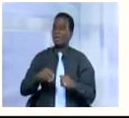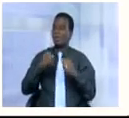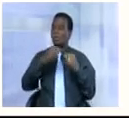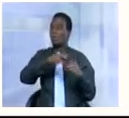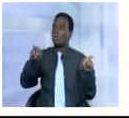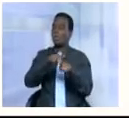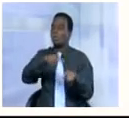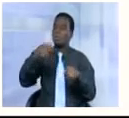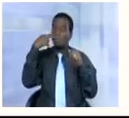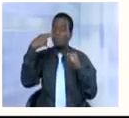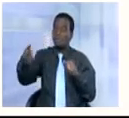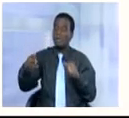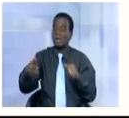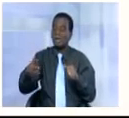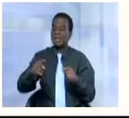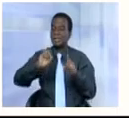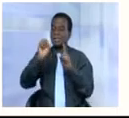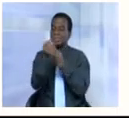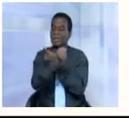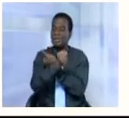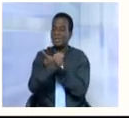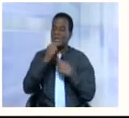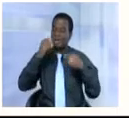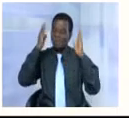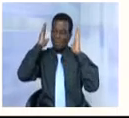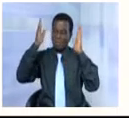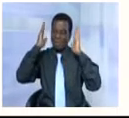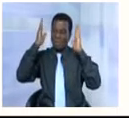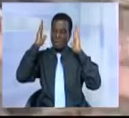le voir, il y a des gens et la situation sécuritaire est stable.